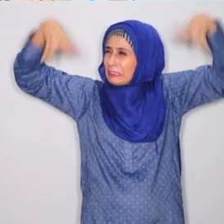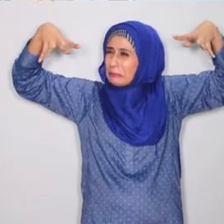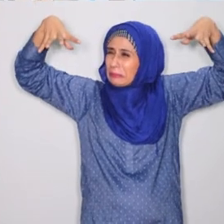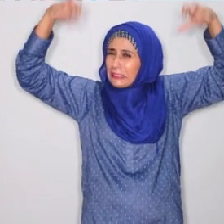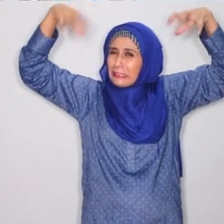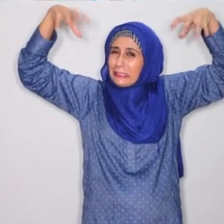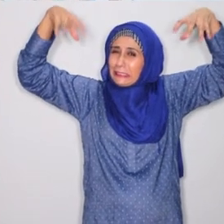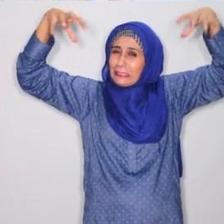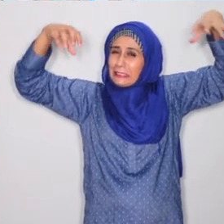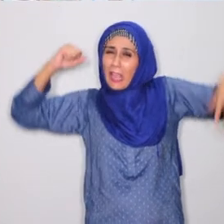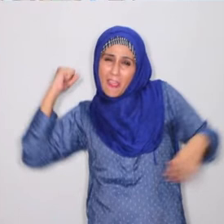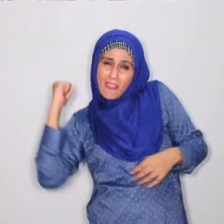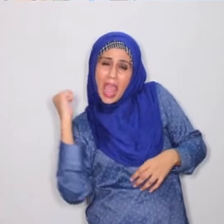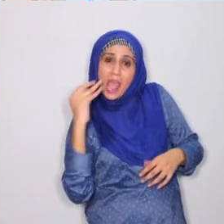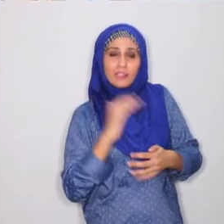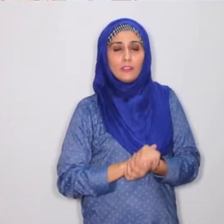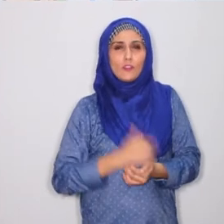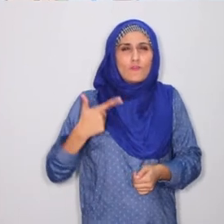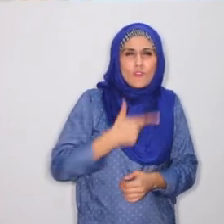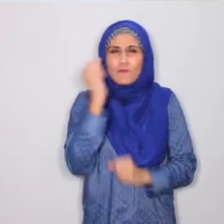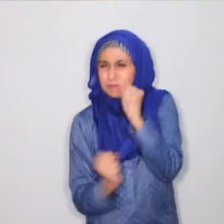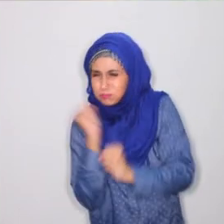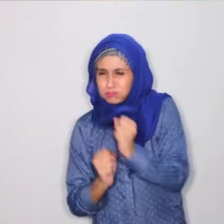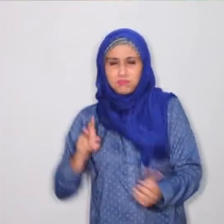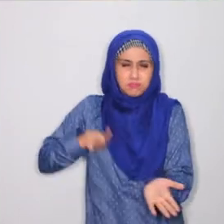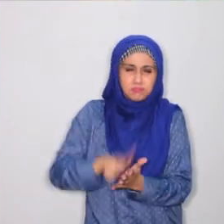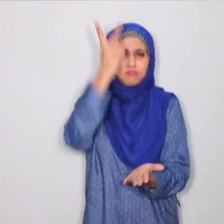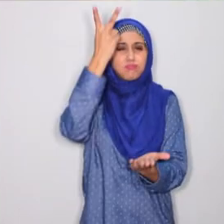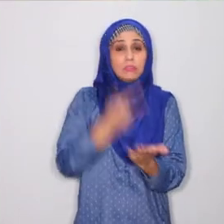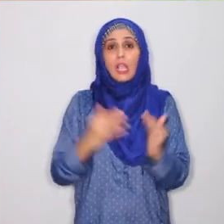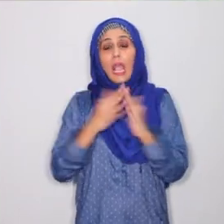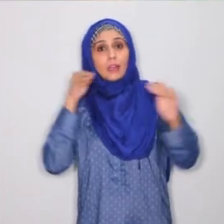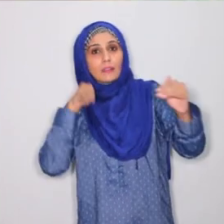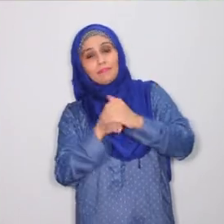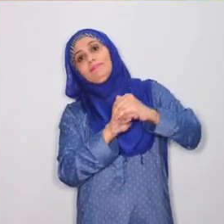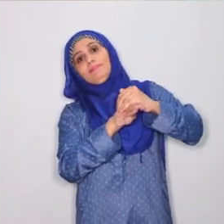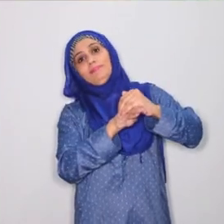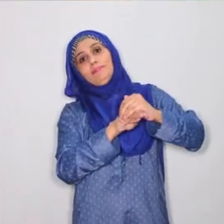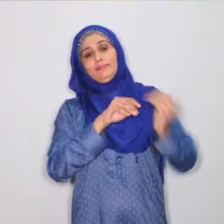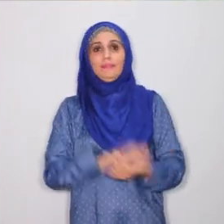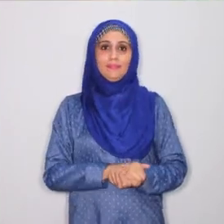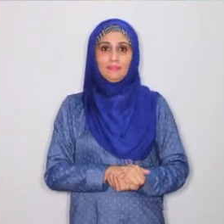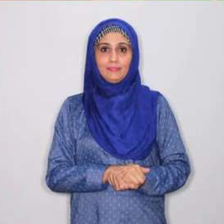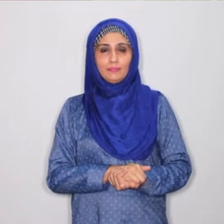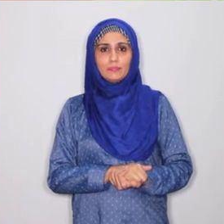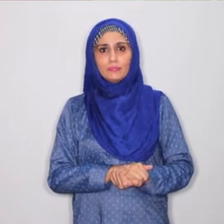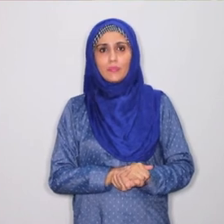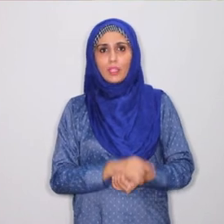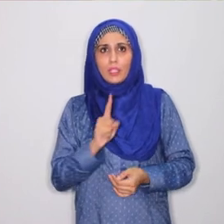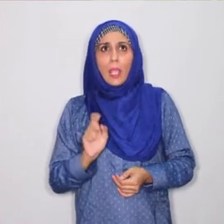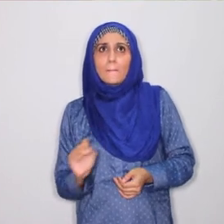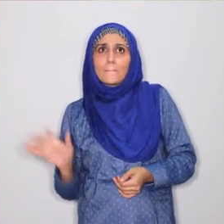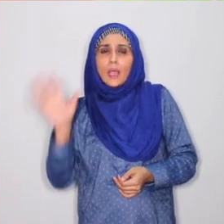के लोग दौड़े किसने और घरों के अंदर ना करें यह मंजर देखकर सूरज